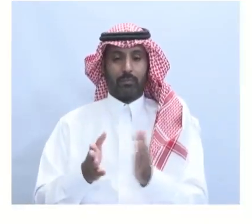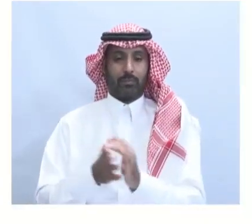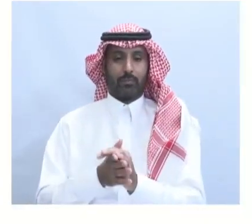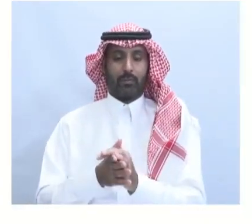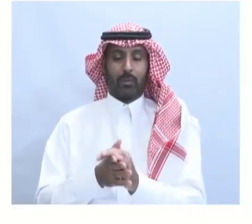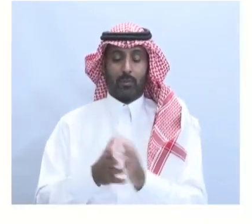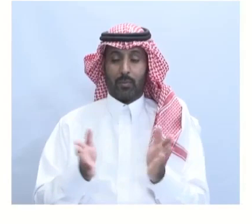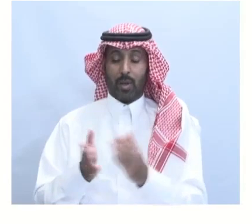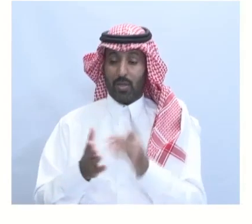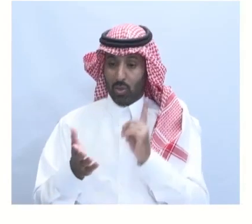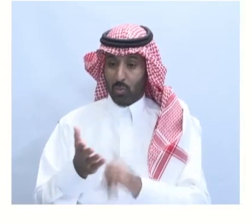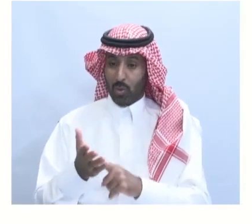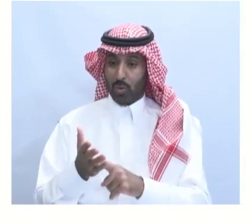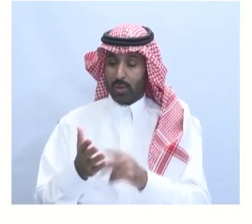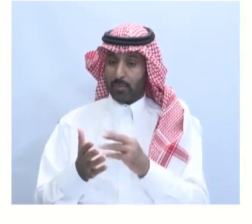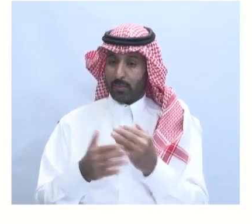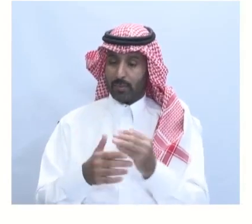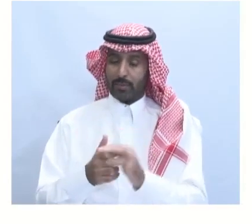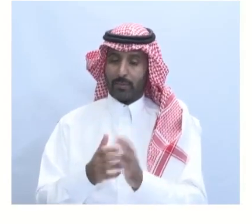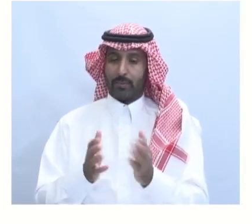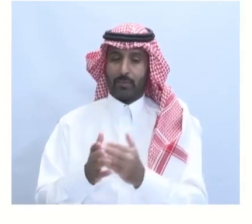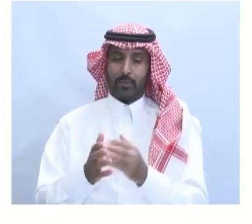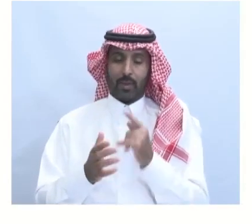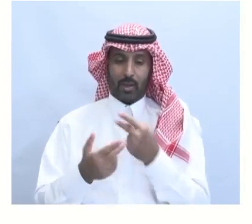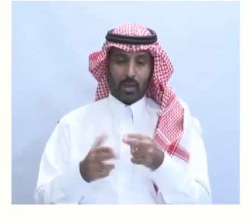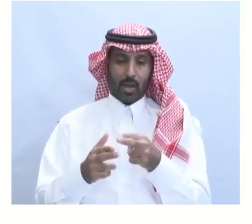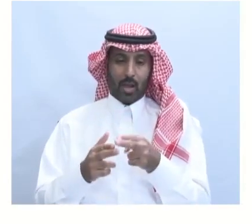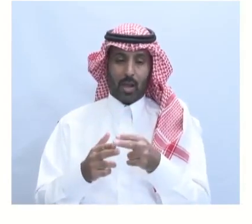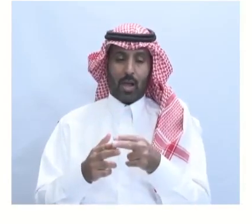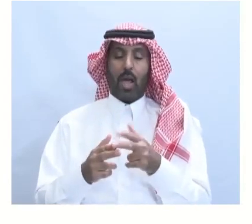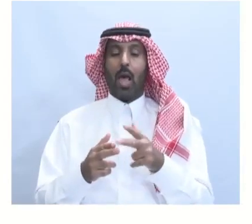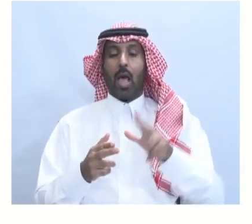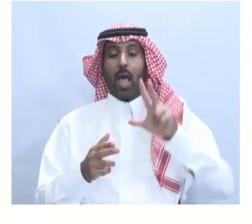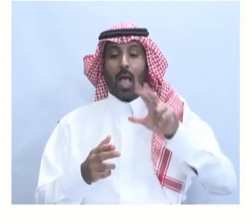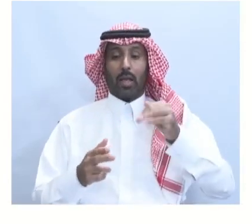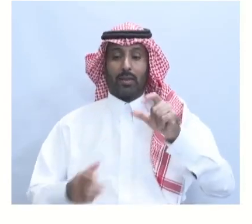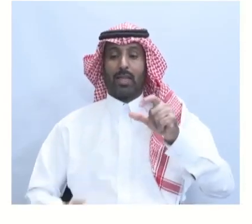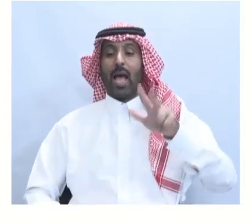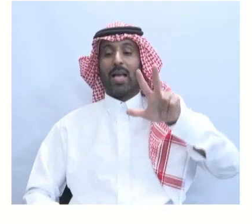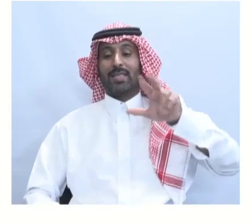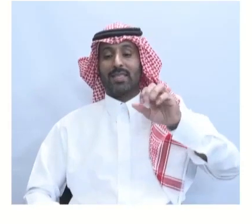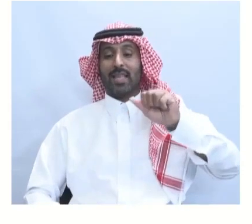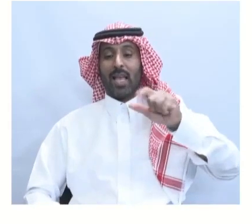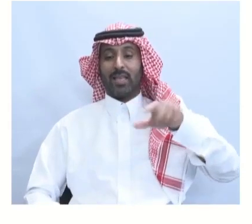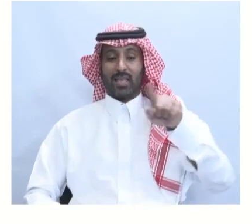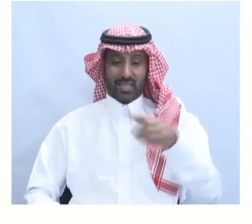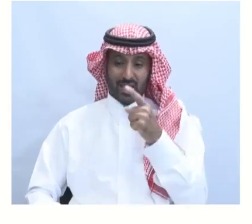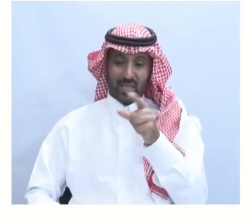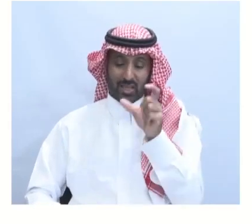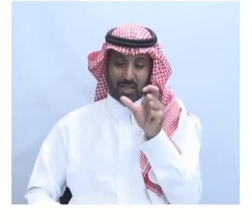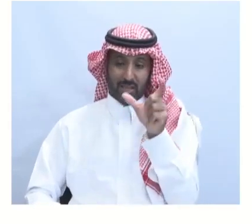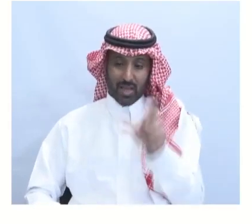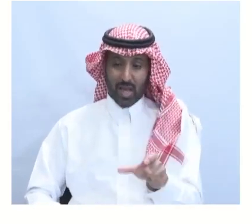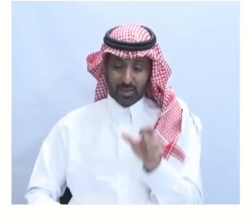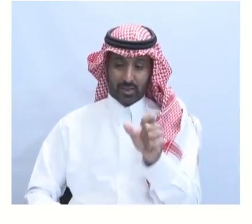من حيث الثبوت وعدمه وتقسيم المقبول هنا اول قسم الحديث الصحيح لذاته